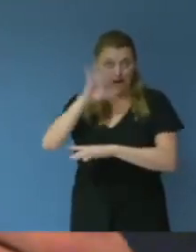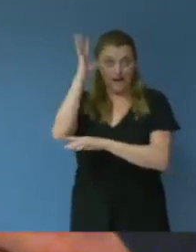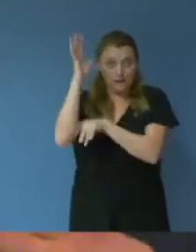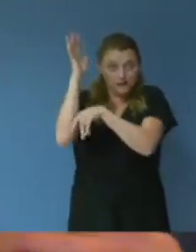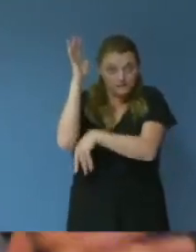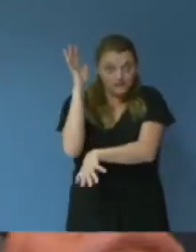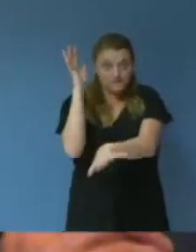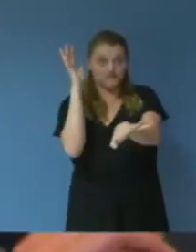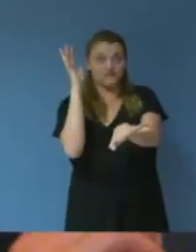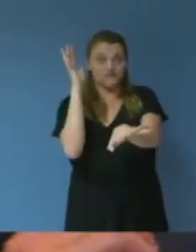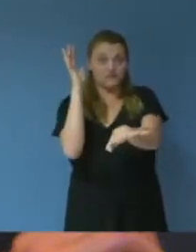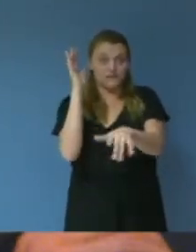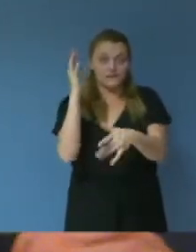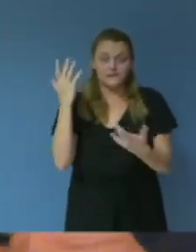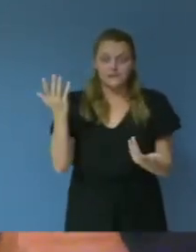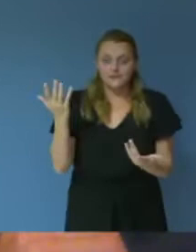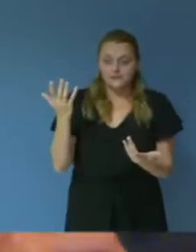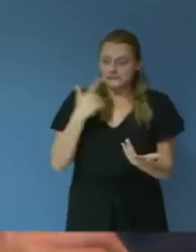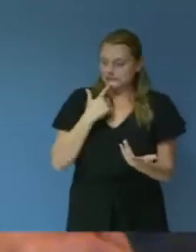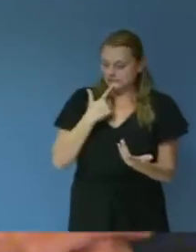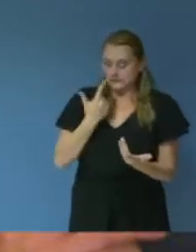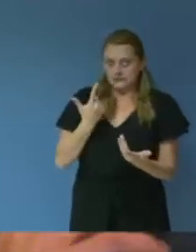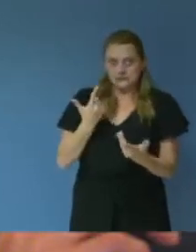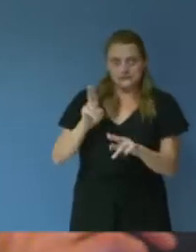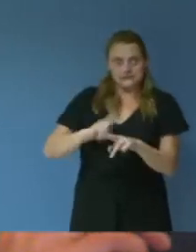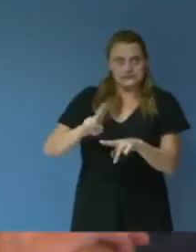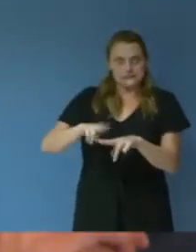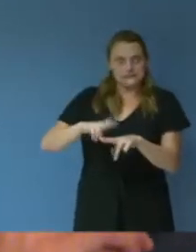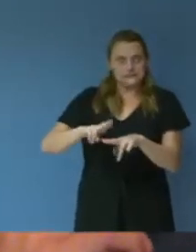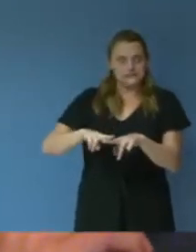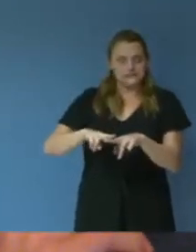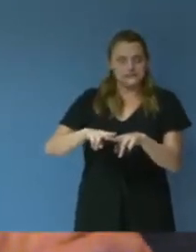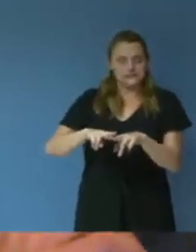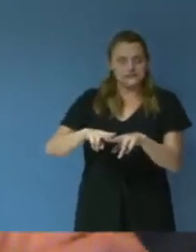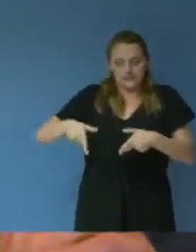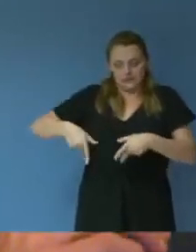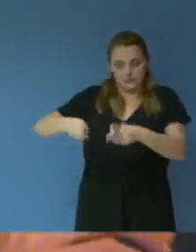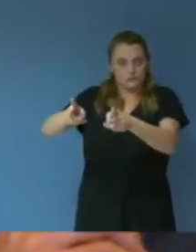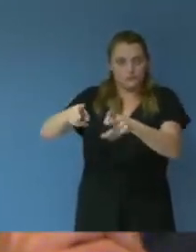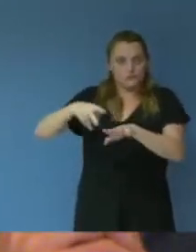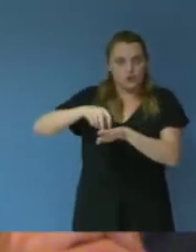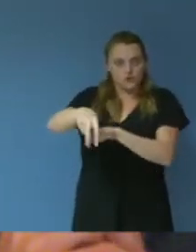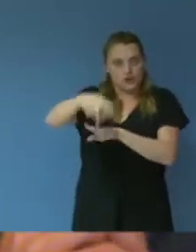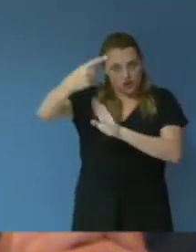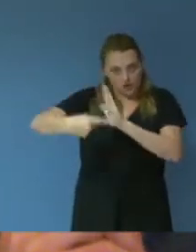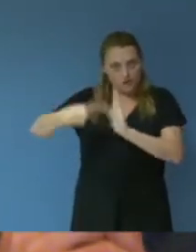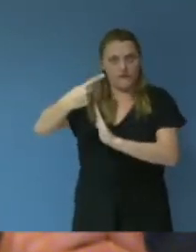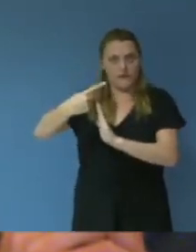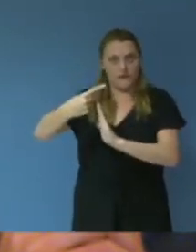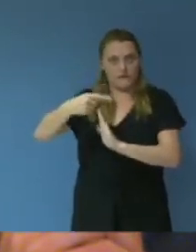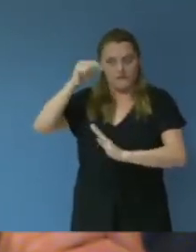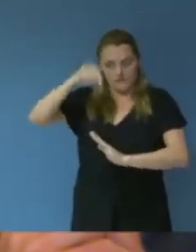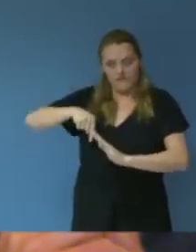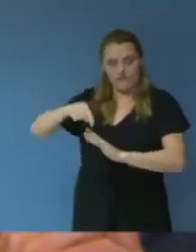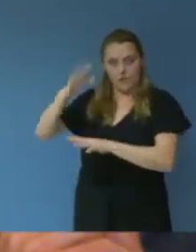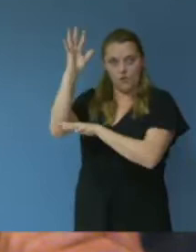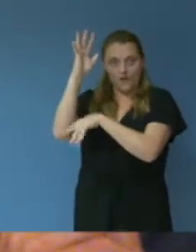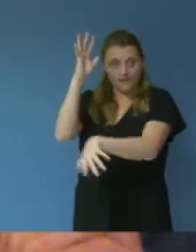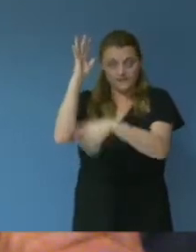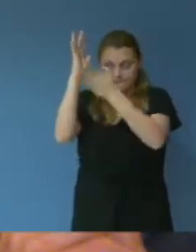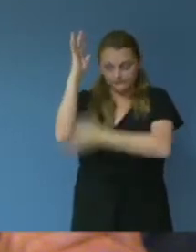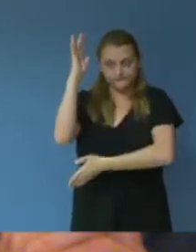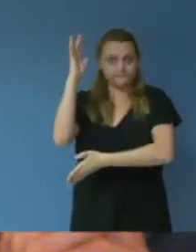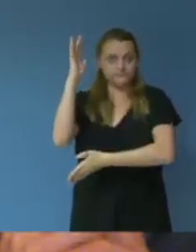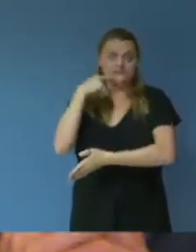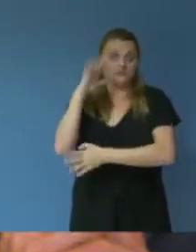une voirie sans toucher aux racines. Si, on peut toucher les racines, sauf qu'on fait mourir l'arbre. Donc le